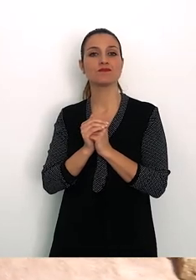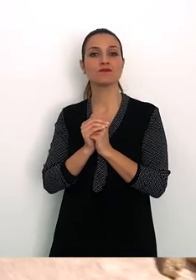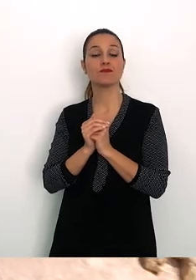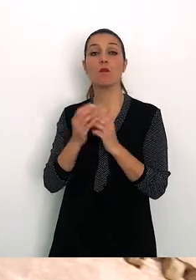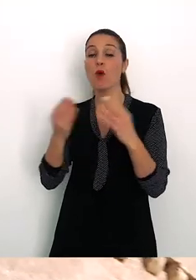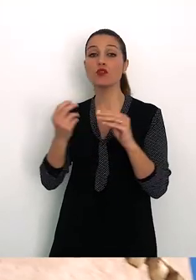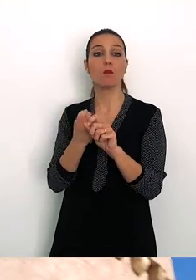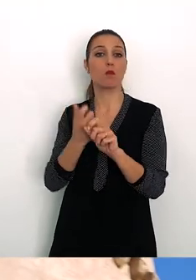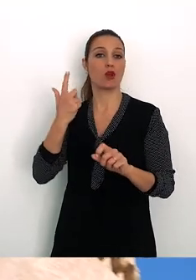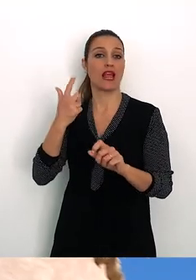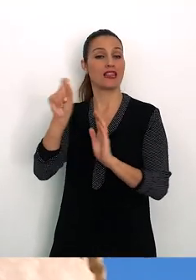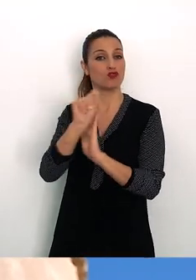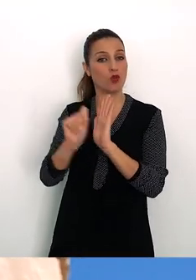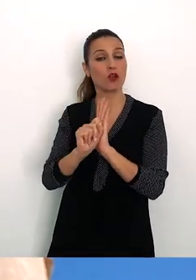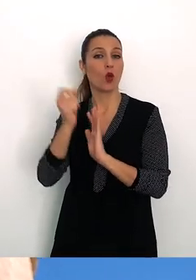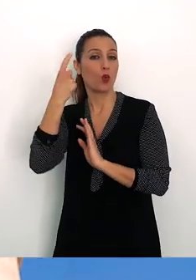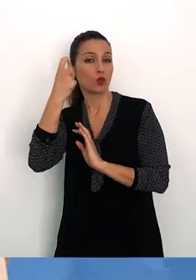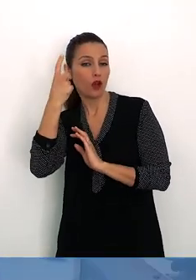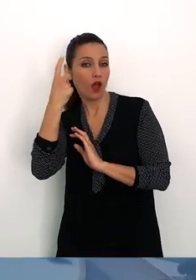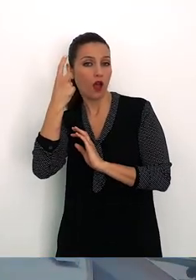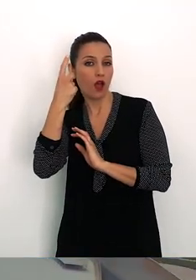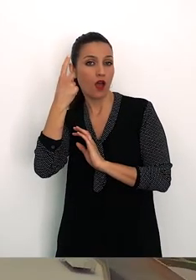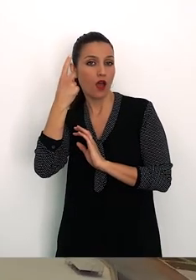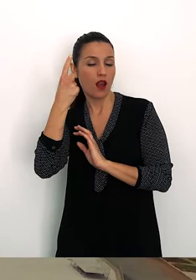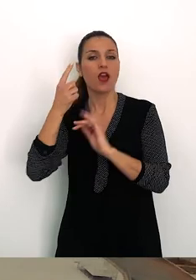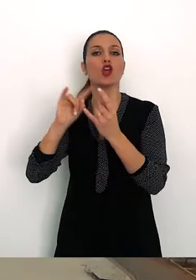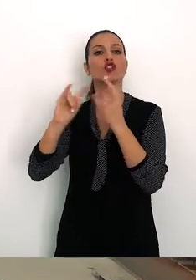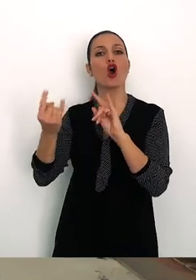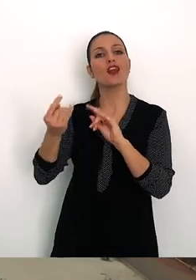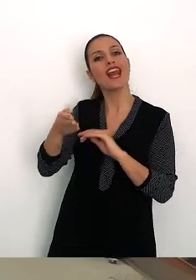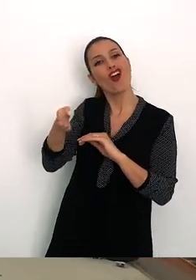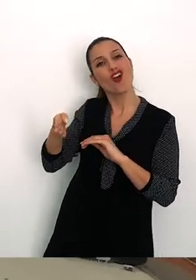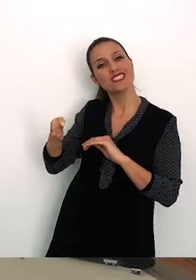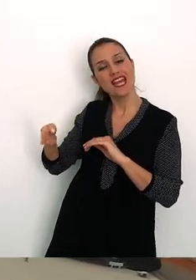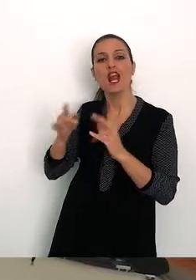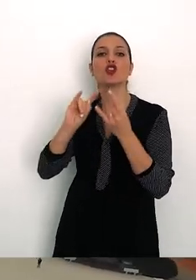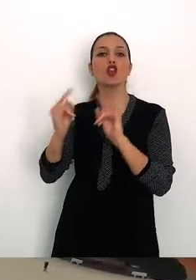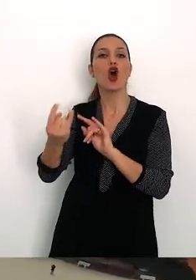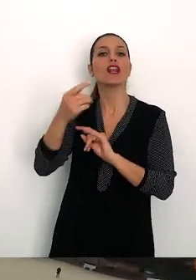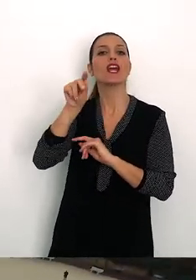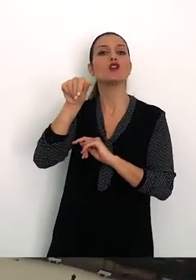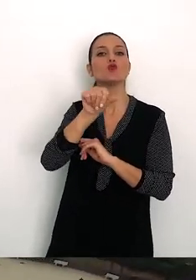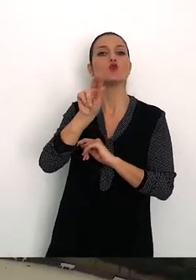Tra questi, di assoluta importanza storico-culturale ed architettonica, vi è la torre costiera